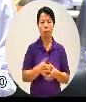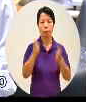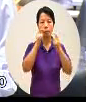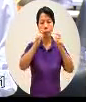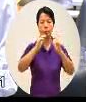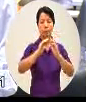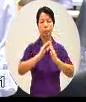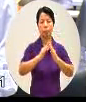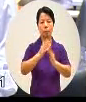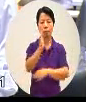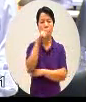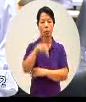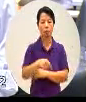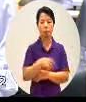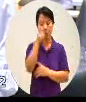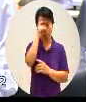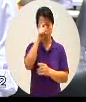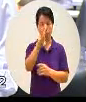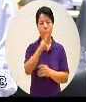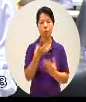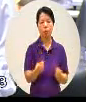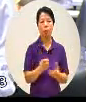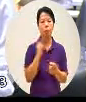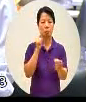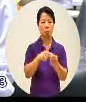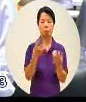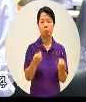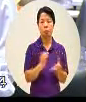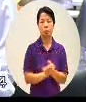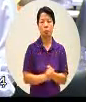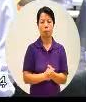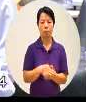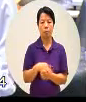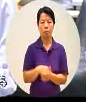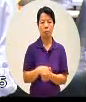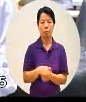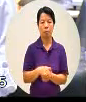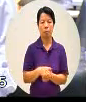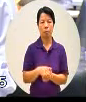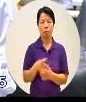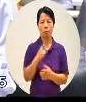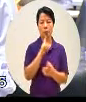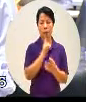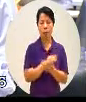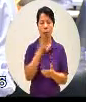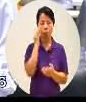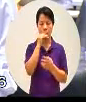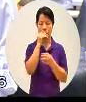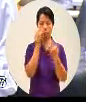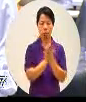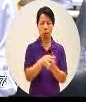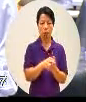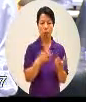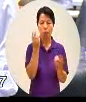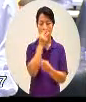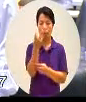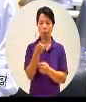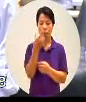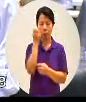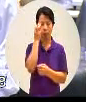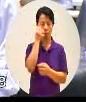望啊。因为啊，讲到啥奇怪，你莫名其妙搁讲到一个观光局去，啊，你搁要害观光局长搁无头路啊？